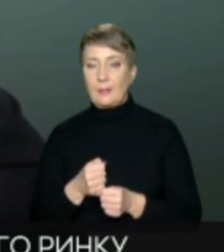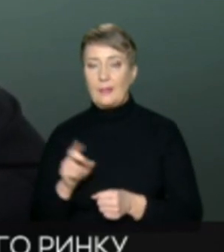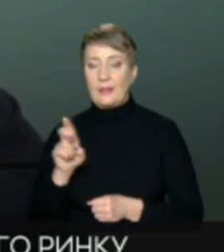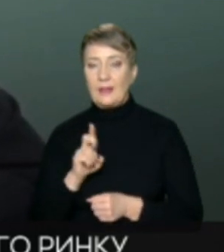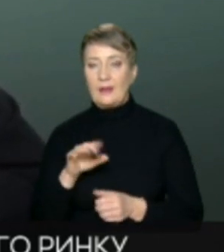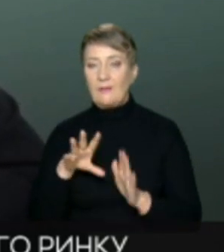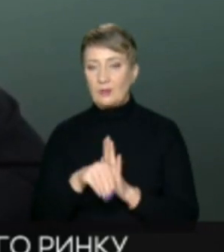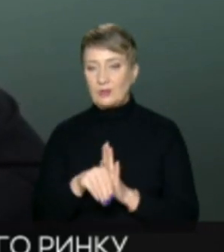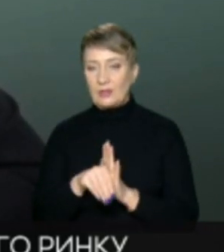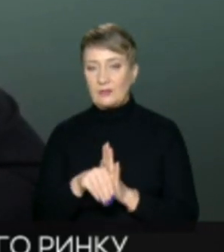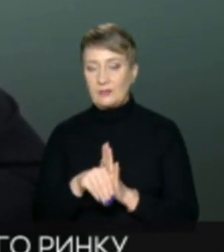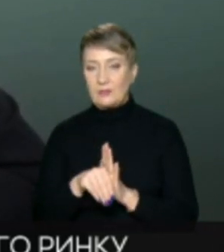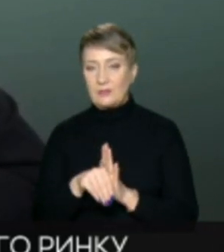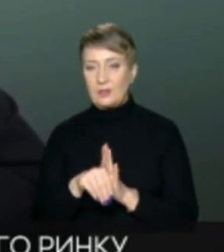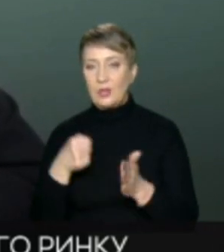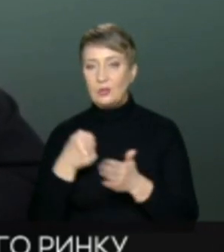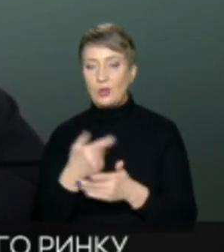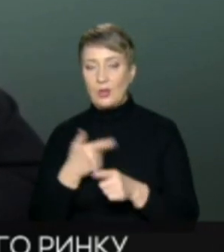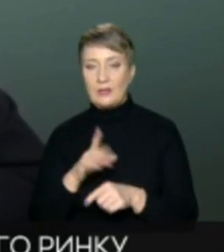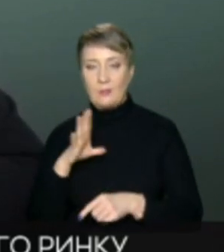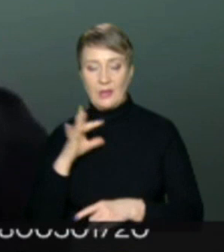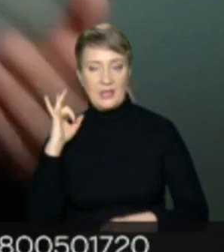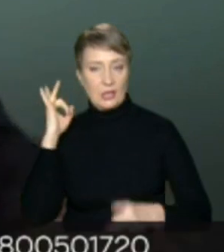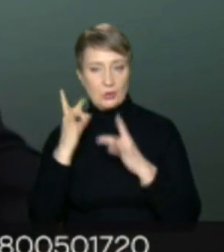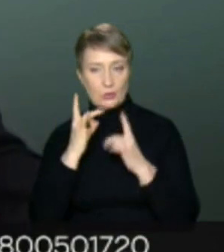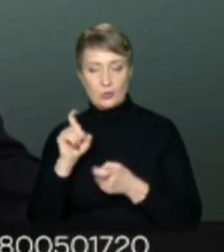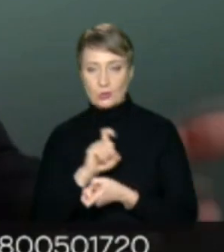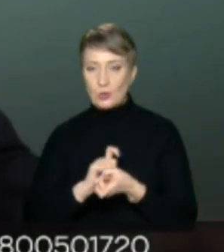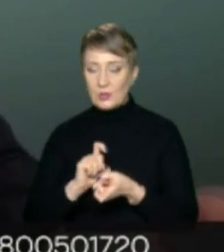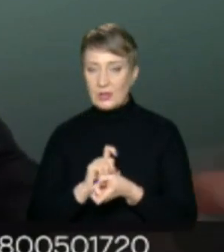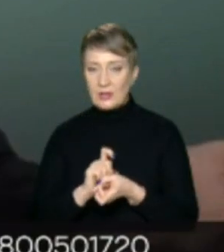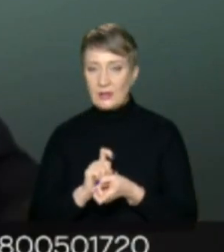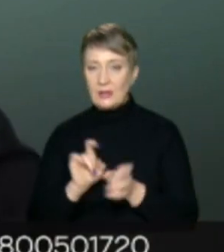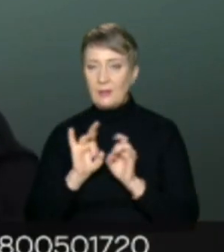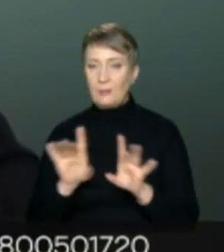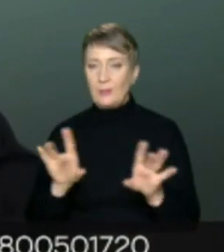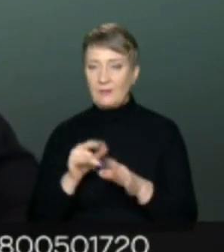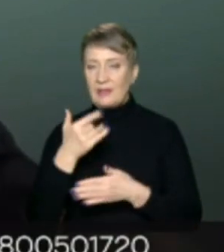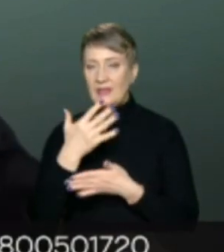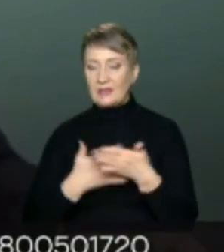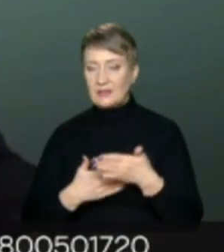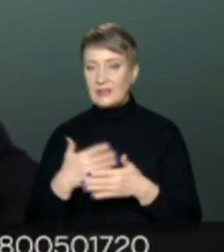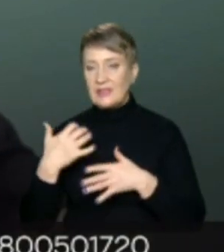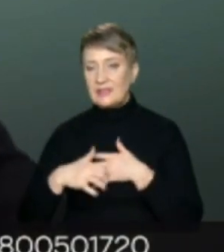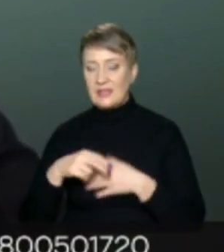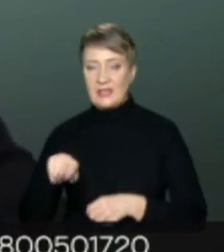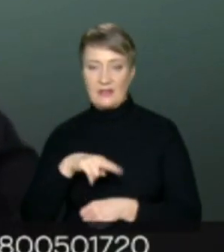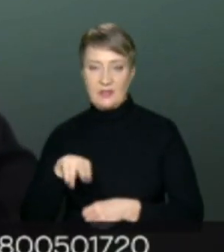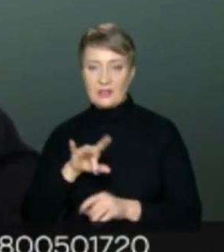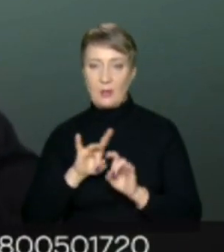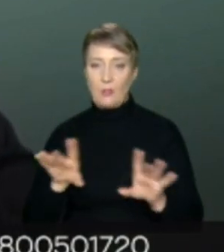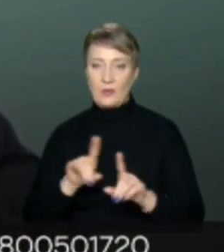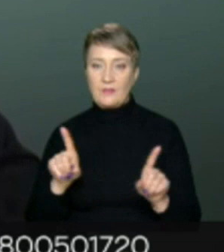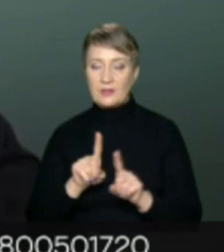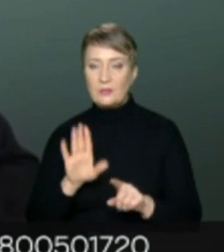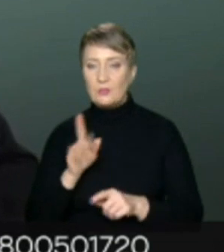бронетранспортеры. До этого были слухи, я их уже приводил в сводке давние, там где-то в середине декабря, что поговаривают о том, что